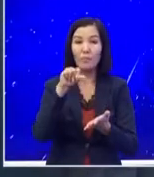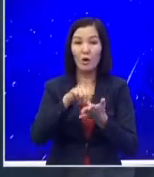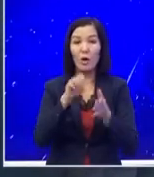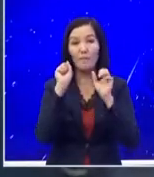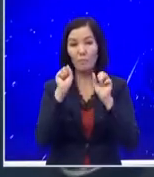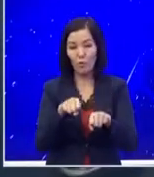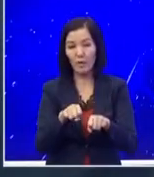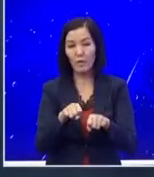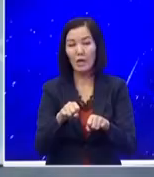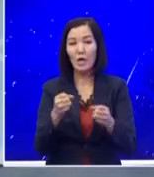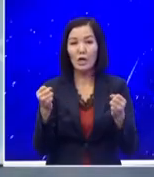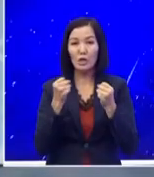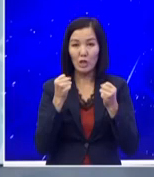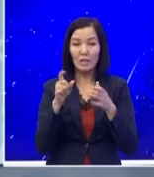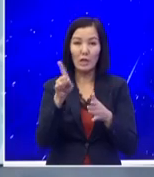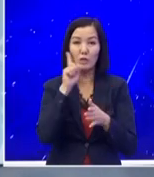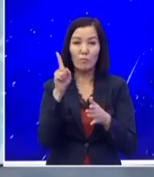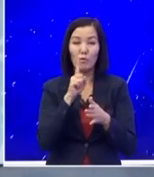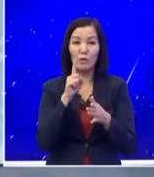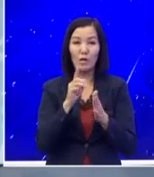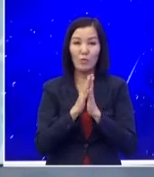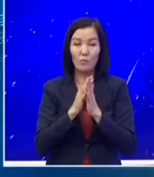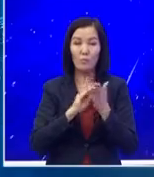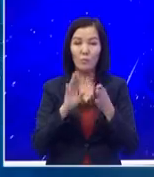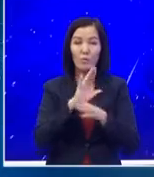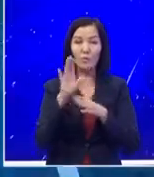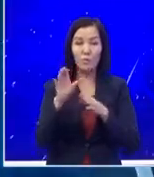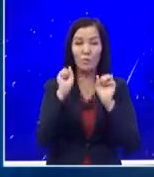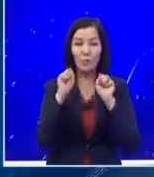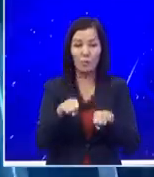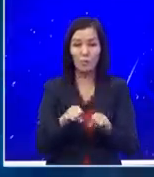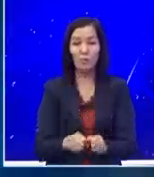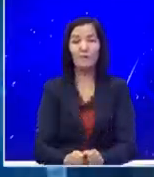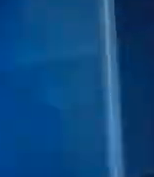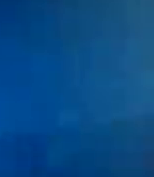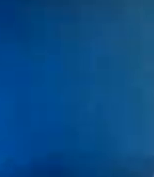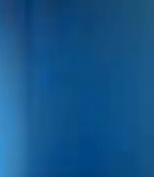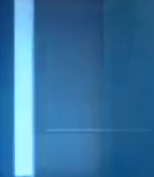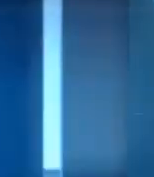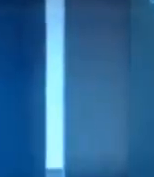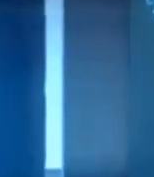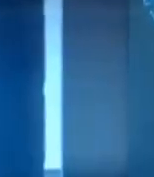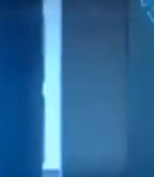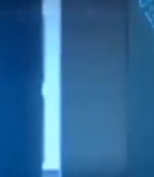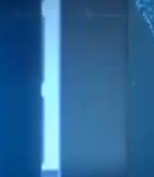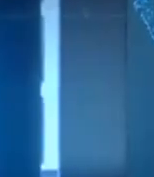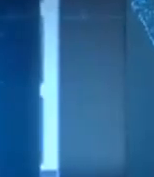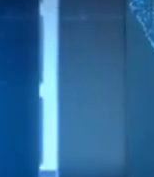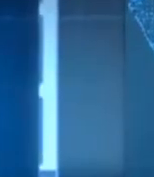өрендерге жастар спорт сарайына келіп осыныс білдірсе болғаны. Жарқын Нұрланұлы, Абылай Құттықбай, жетіл телеарнасы.